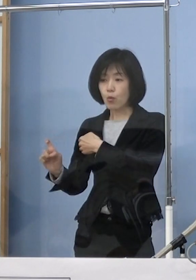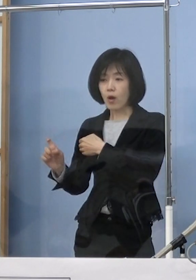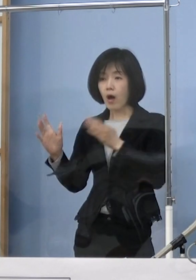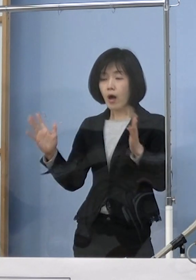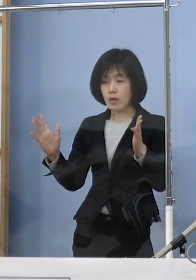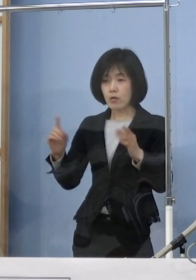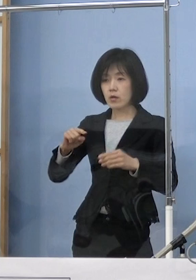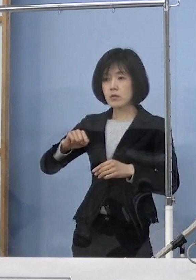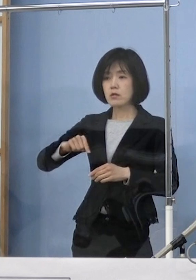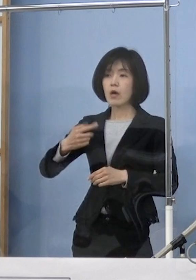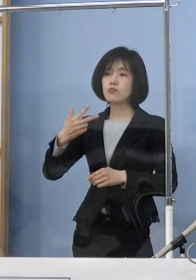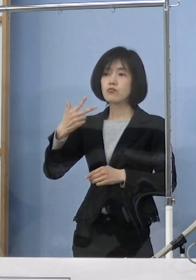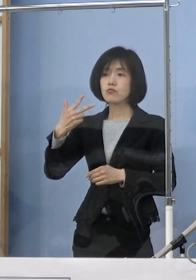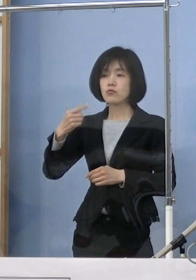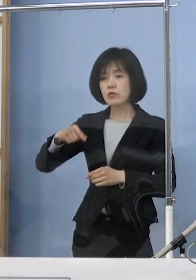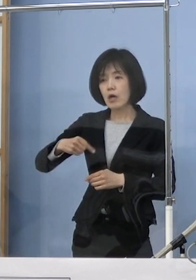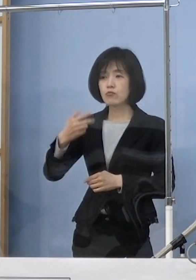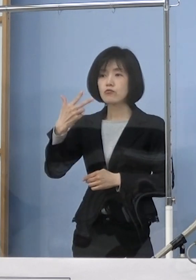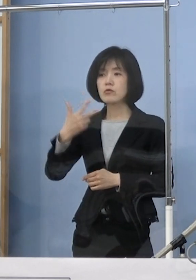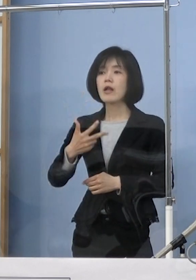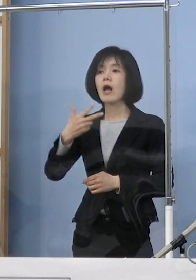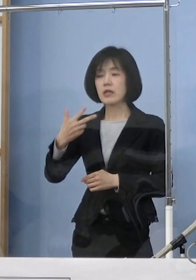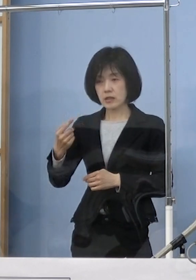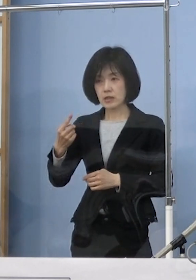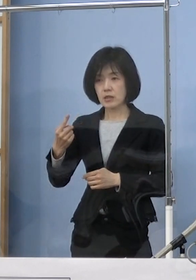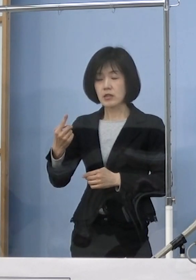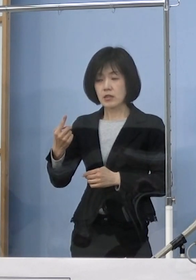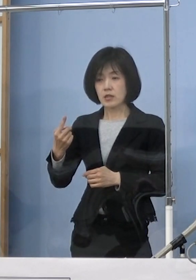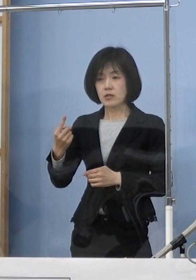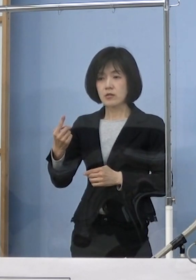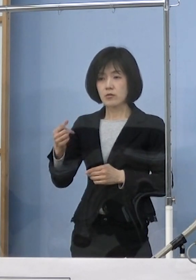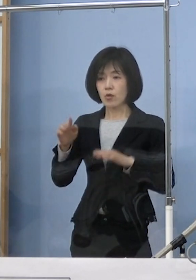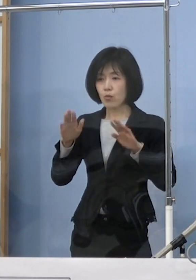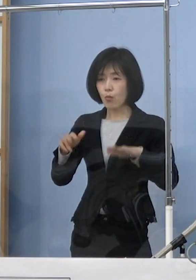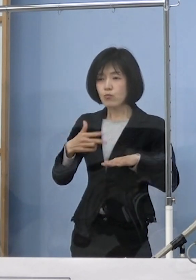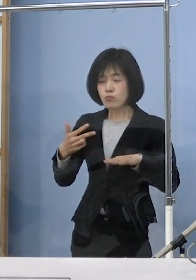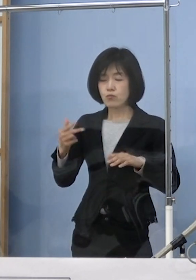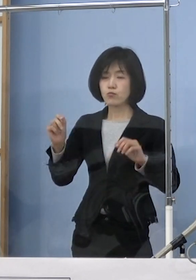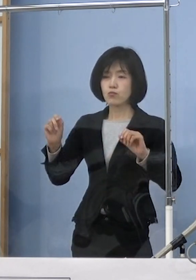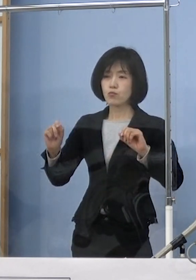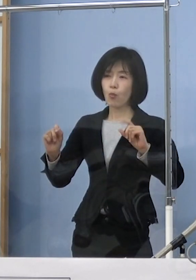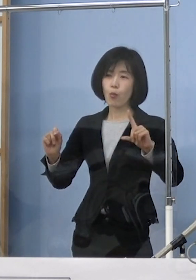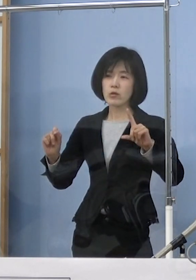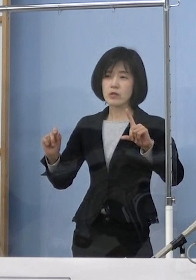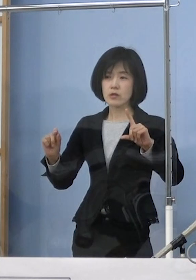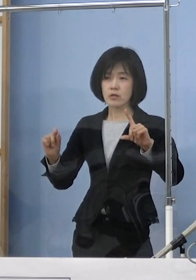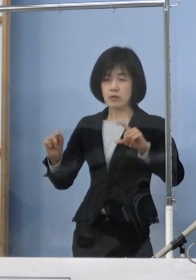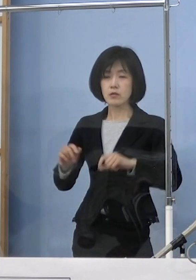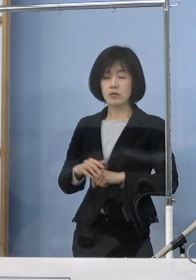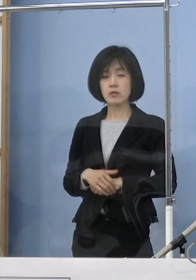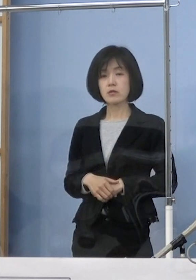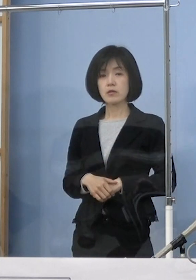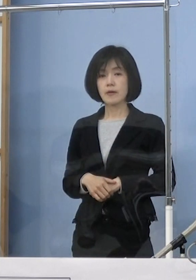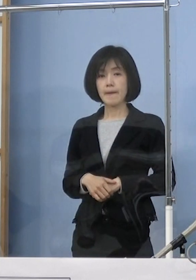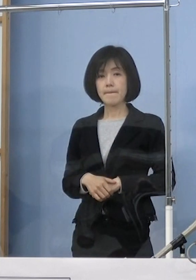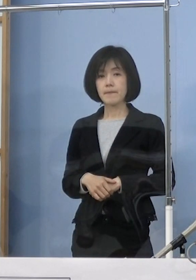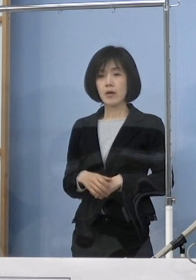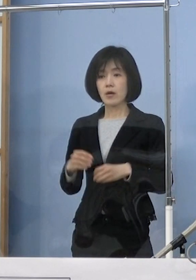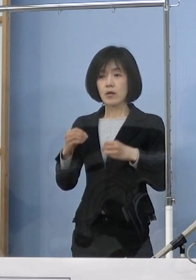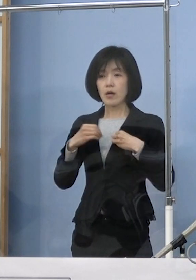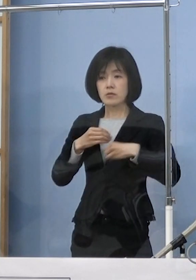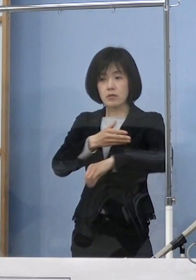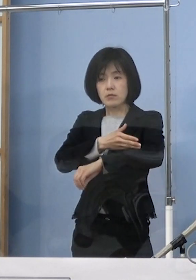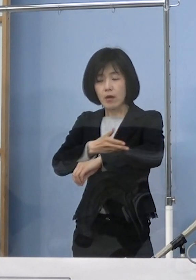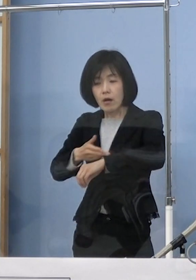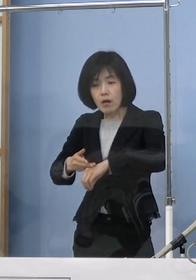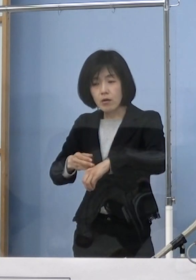が107名ということですから、対比はもちろん多いとなります。次に感染経路